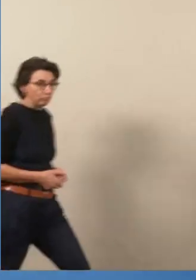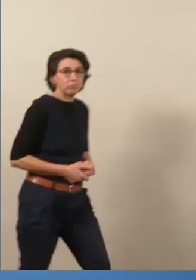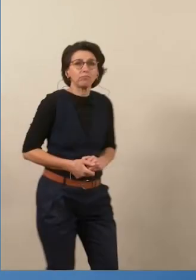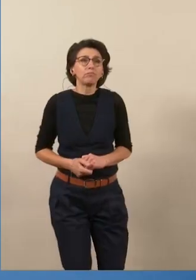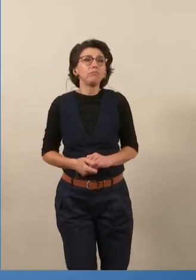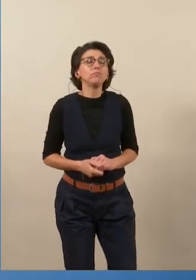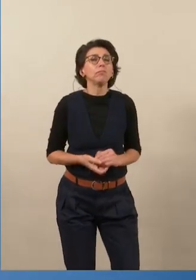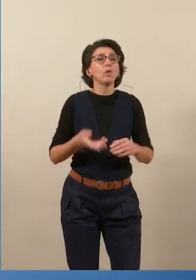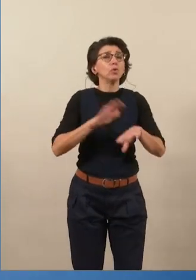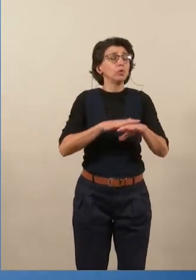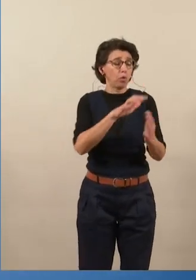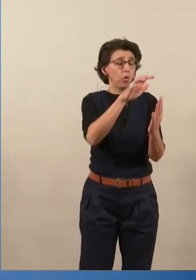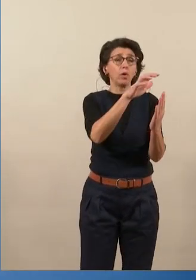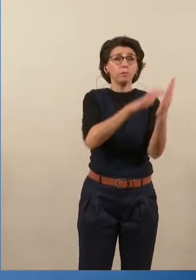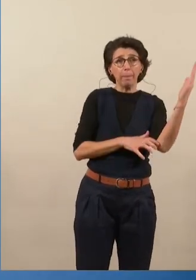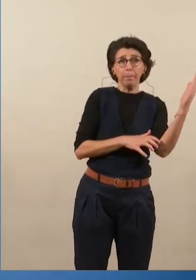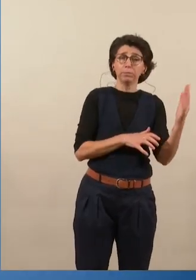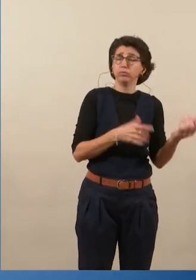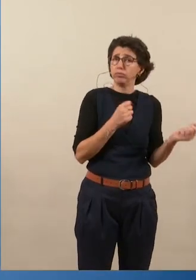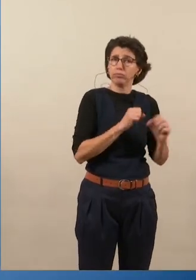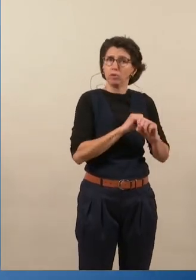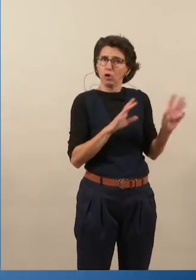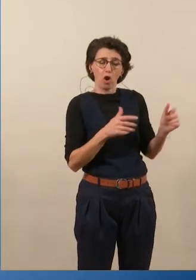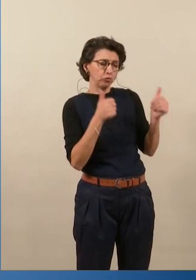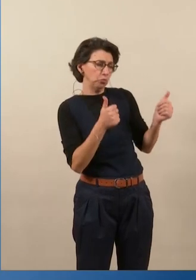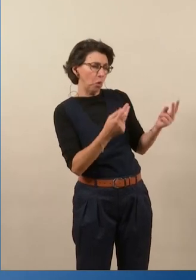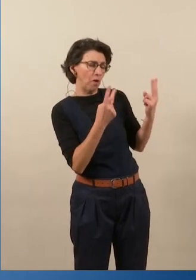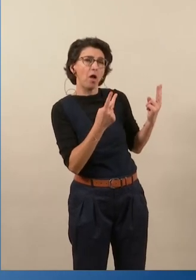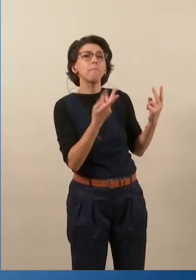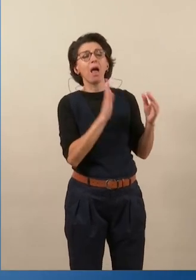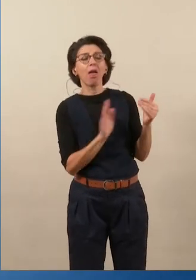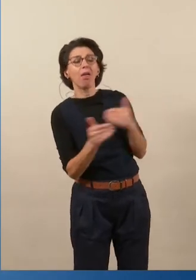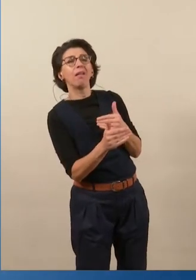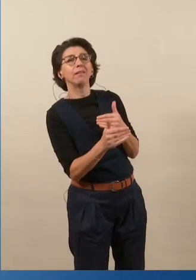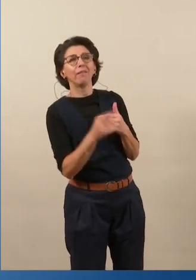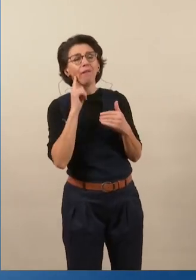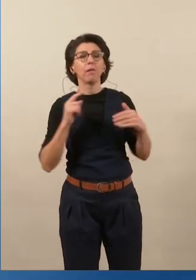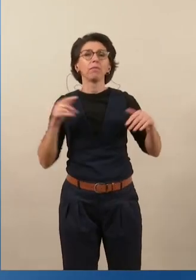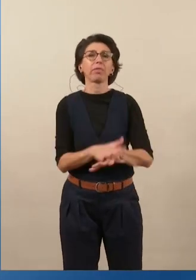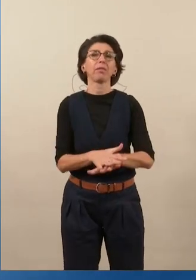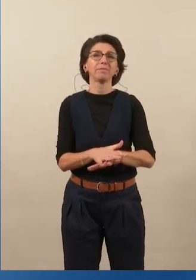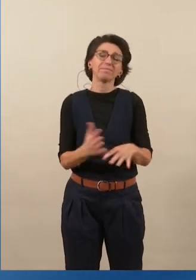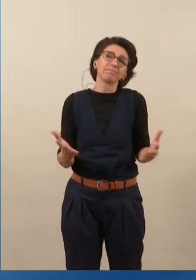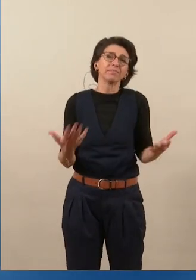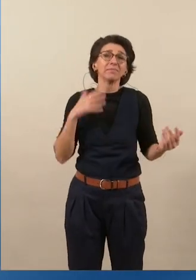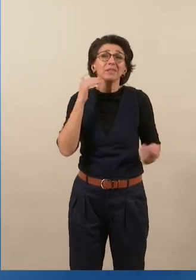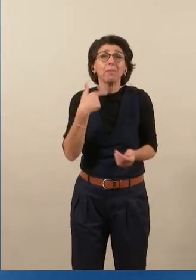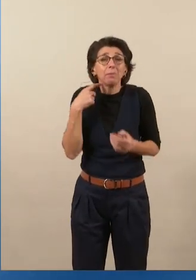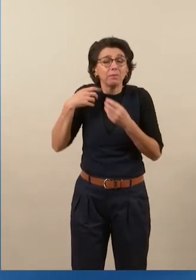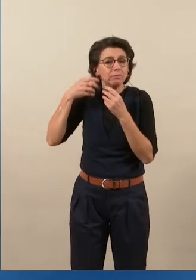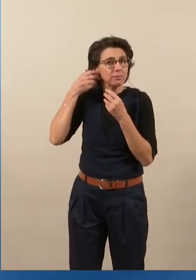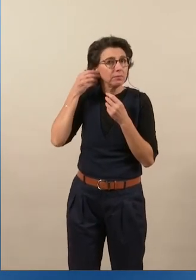cache dans les détails en fait vous invisibilisez les femmes donc moi je suis assez d'accord avec l'introduction que vous avez